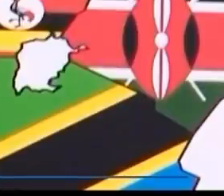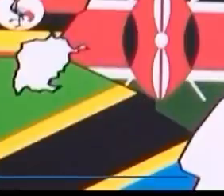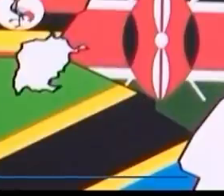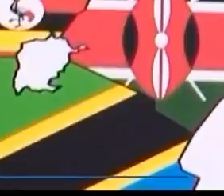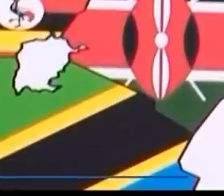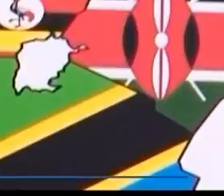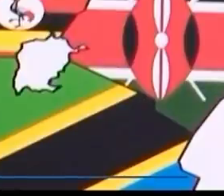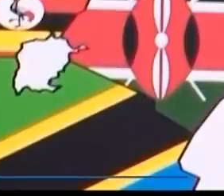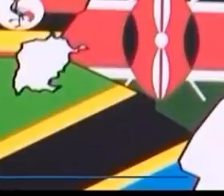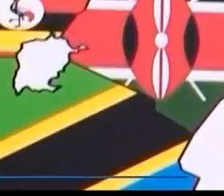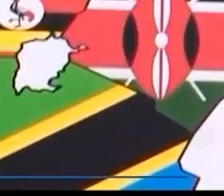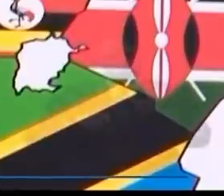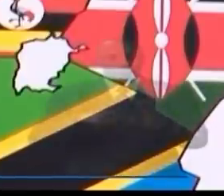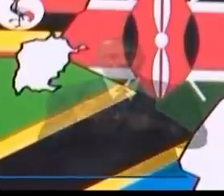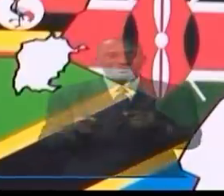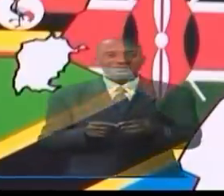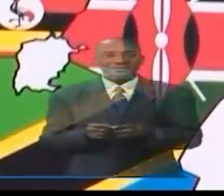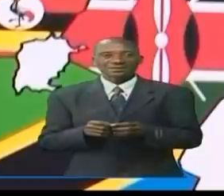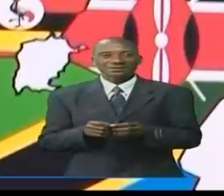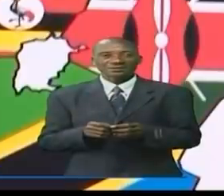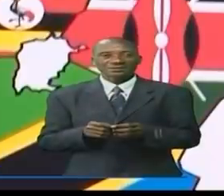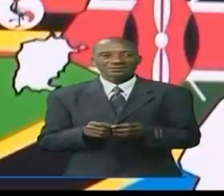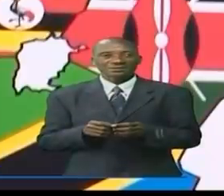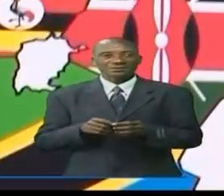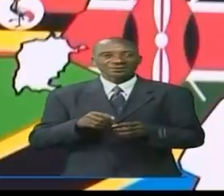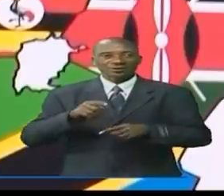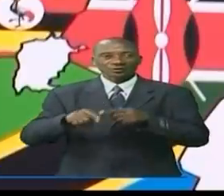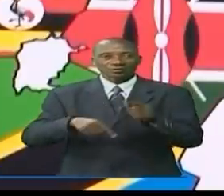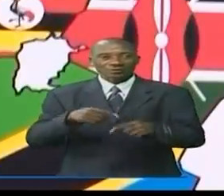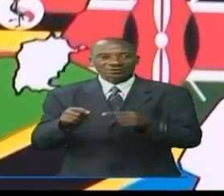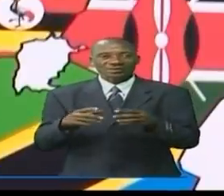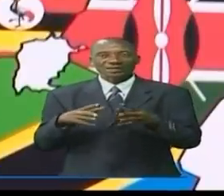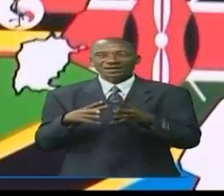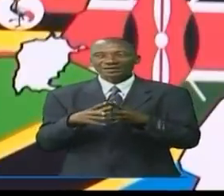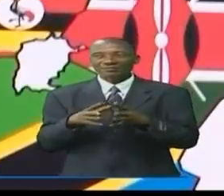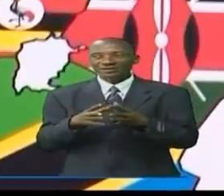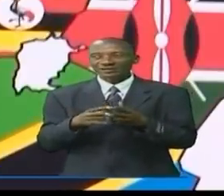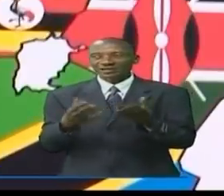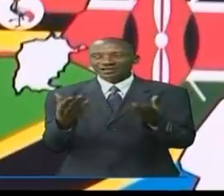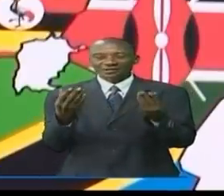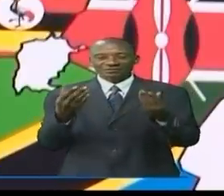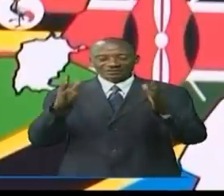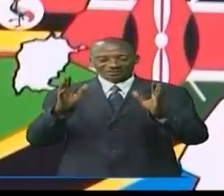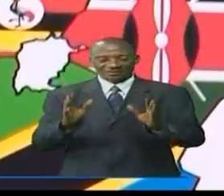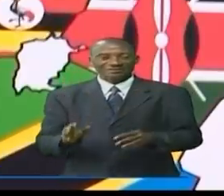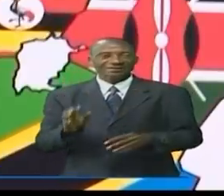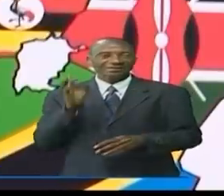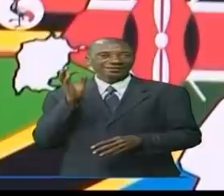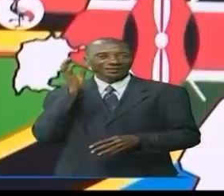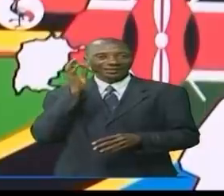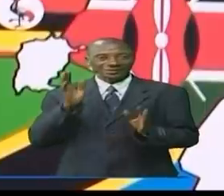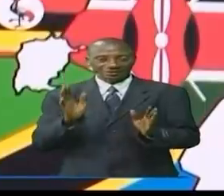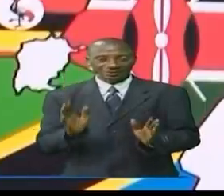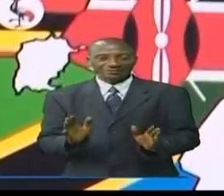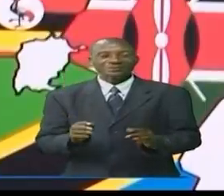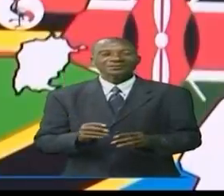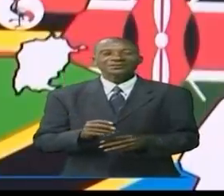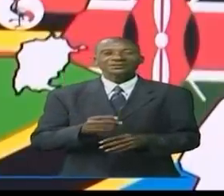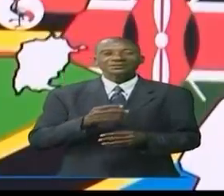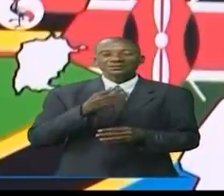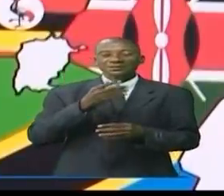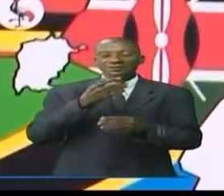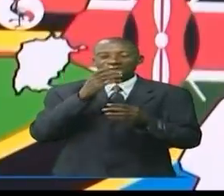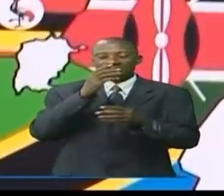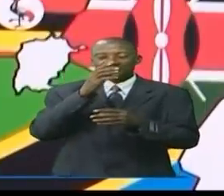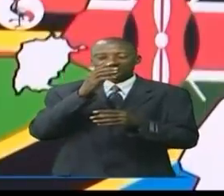avait bien démarré à la mi-journée sous la facilitation du Kenya et des observateurs venus du Rwanda, du Burundi,